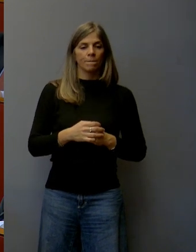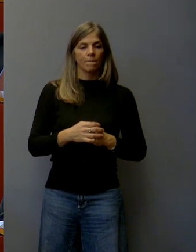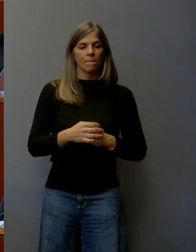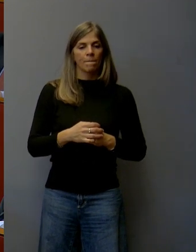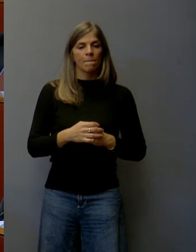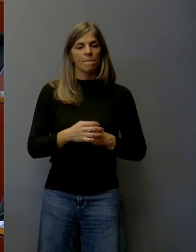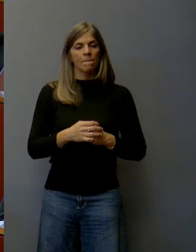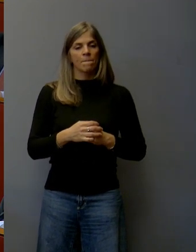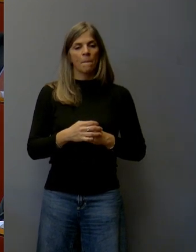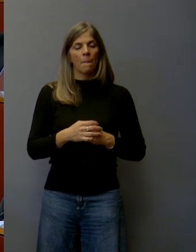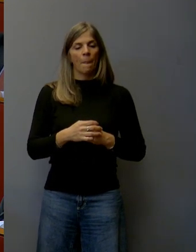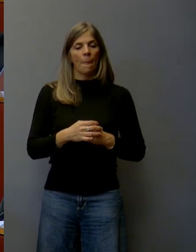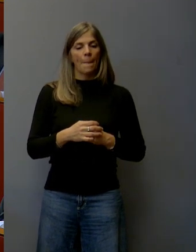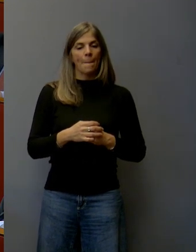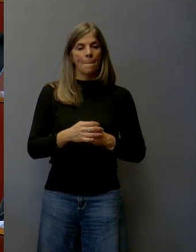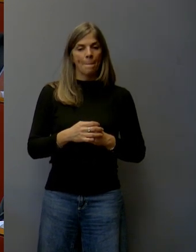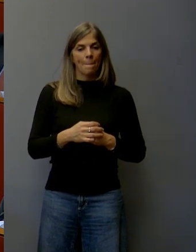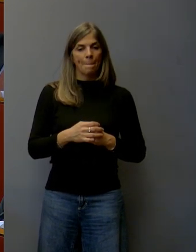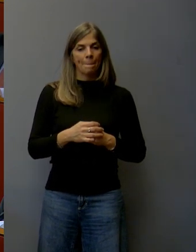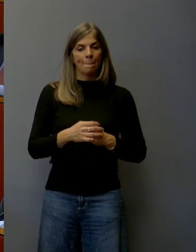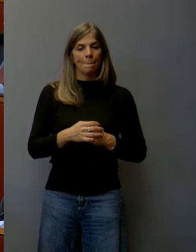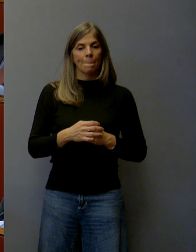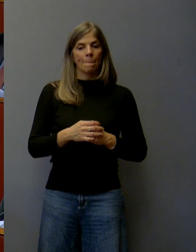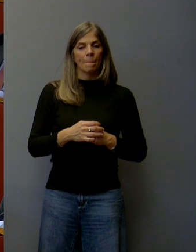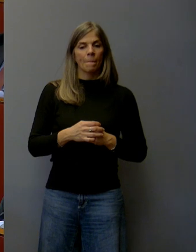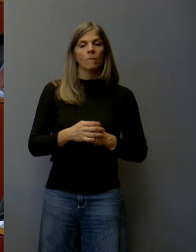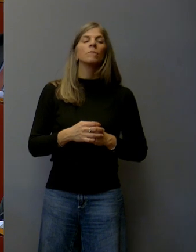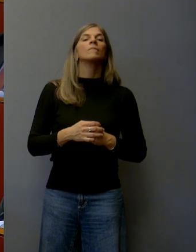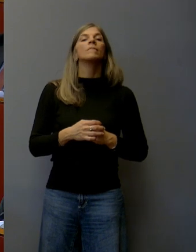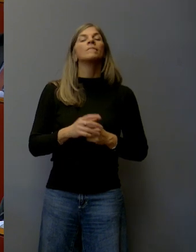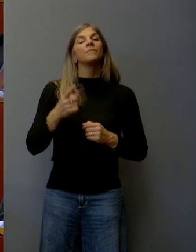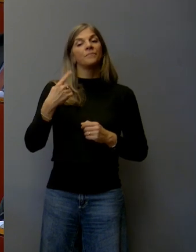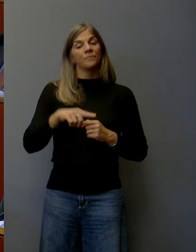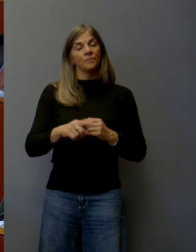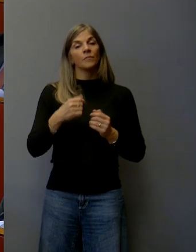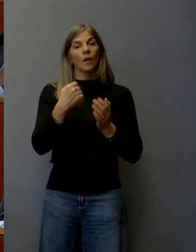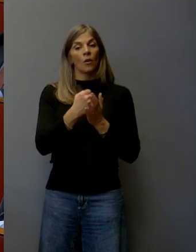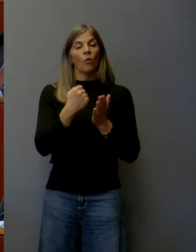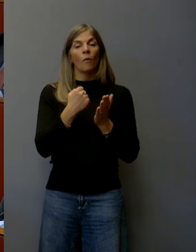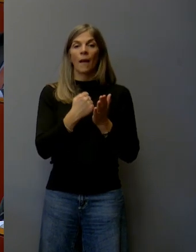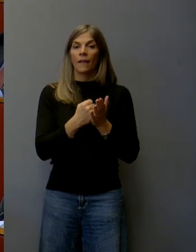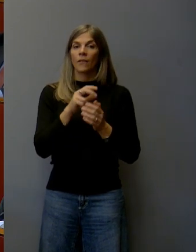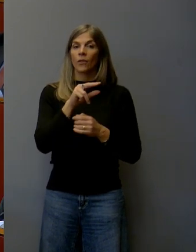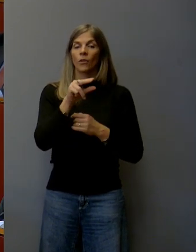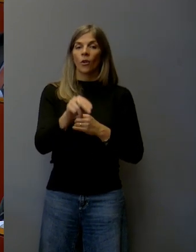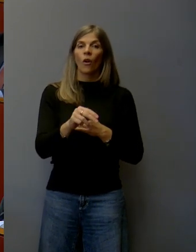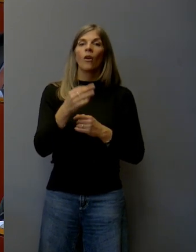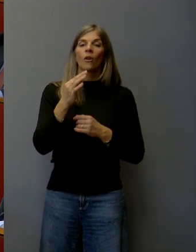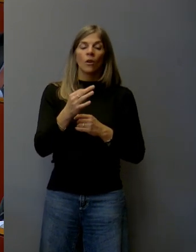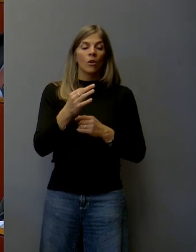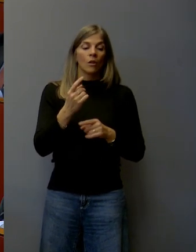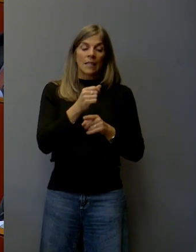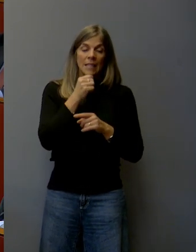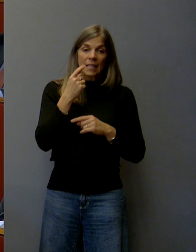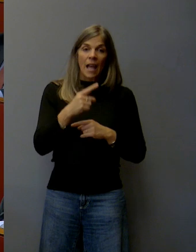molto contenta e sempre in questo documento si fa riferimento alla necessità di realizzare anche attraverso